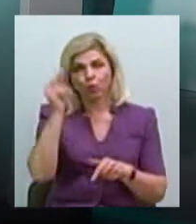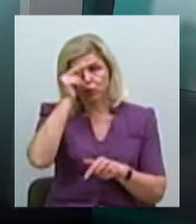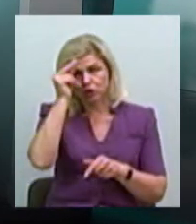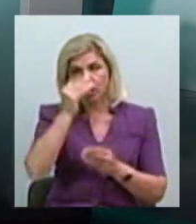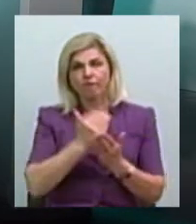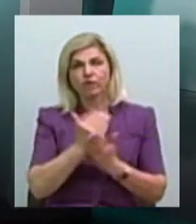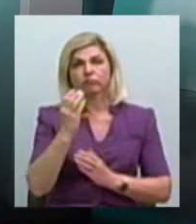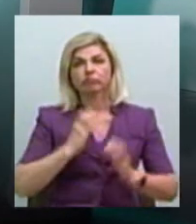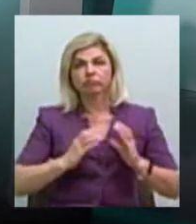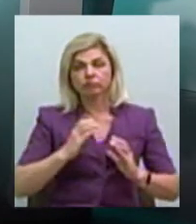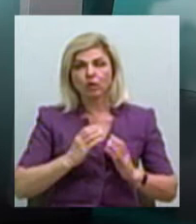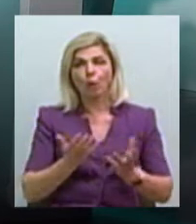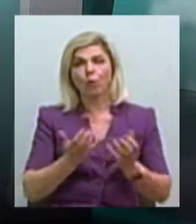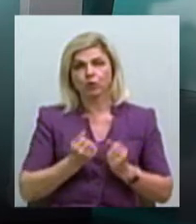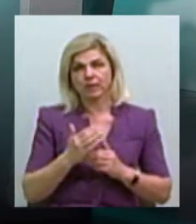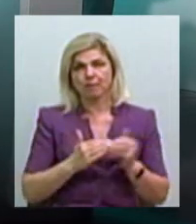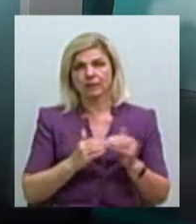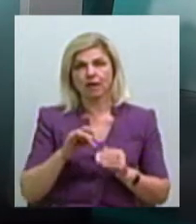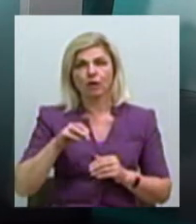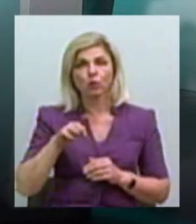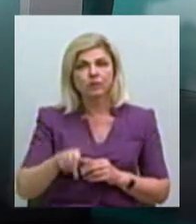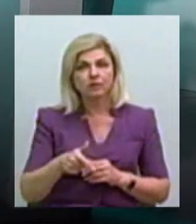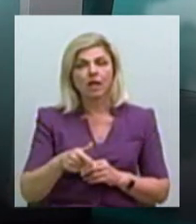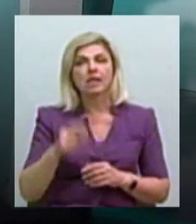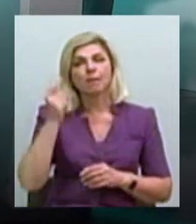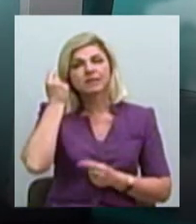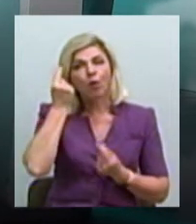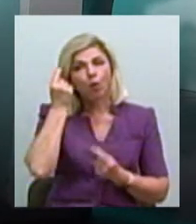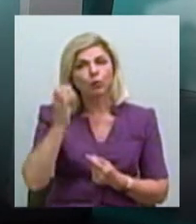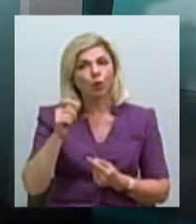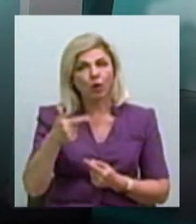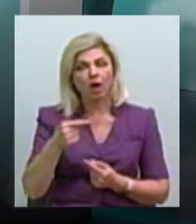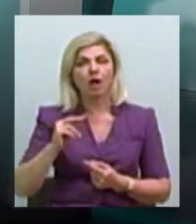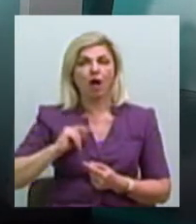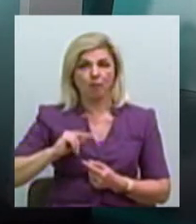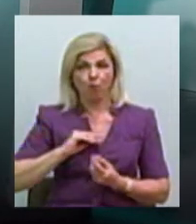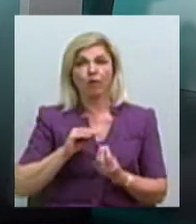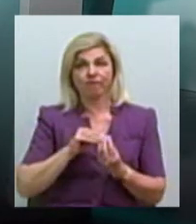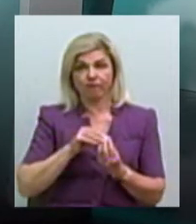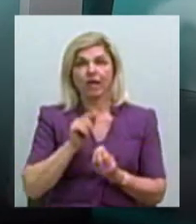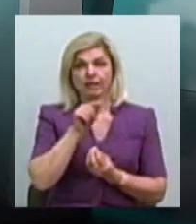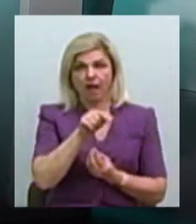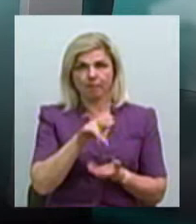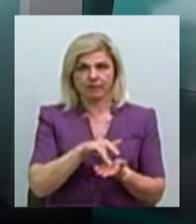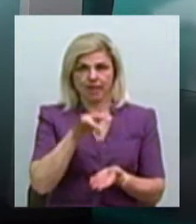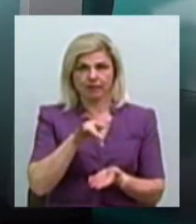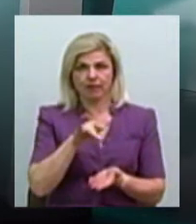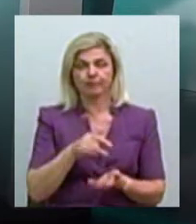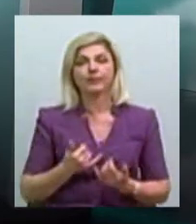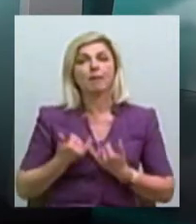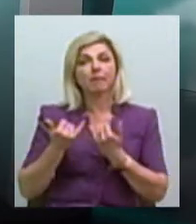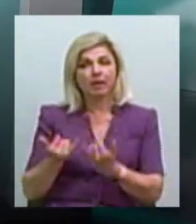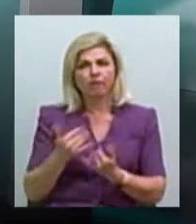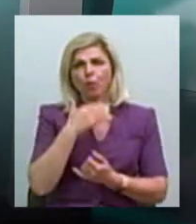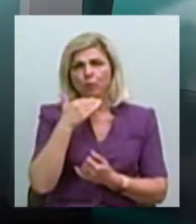высшие учебные заведения, получать специальности психологов и работать в тех же центрах. Да, то есть мы предоставляем